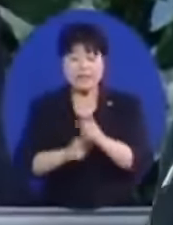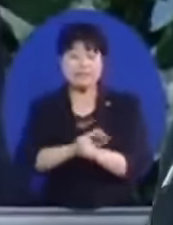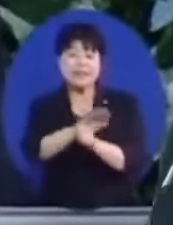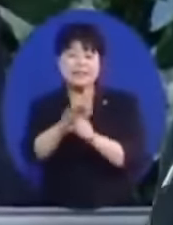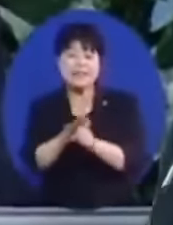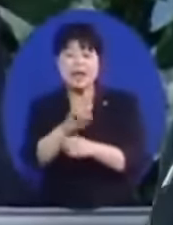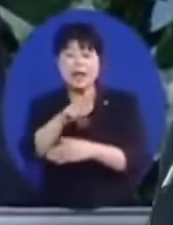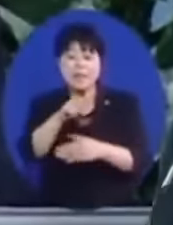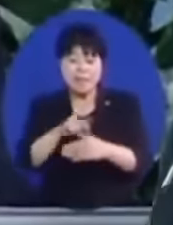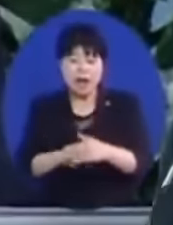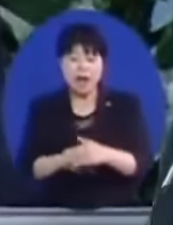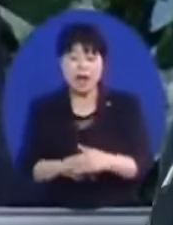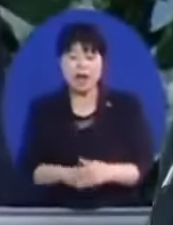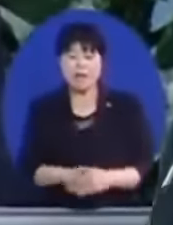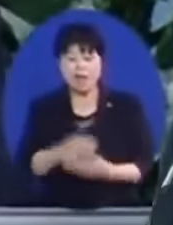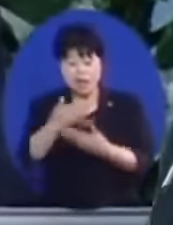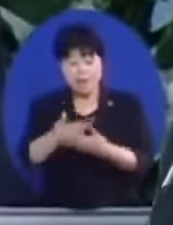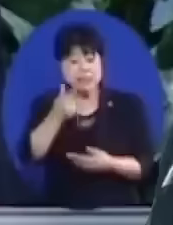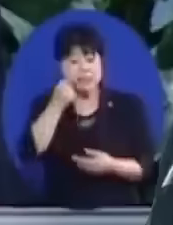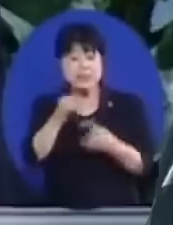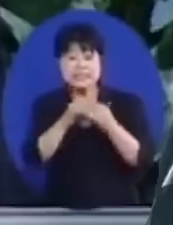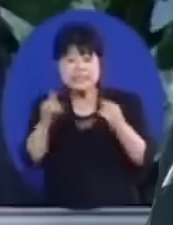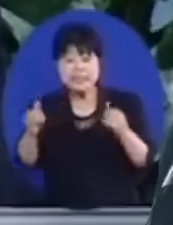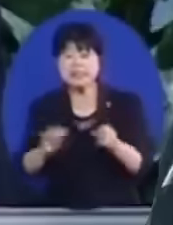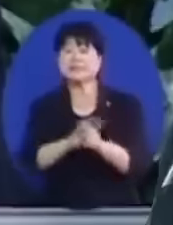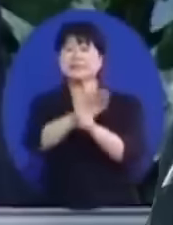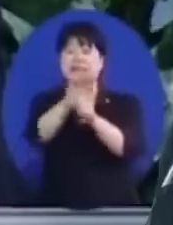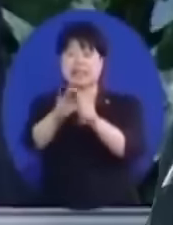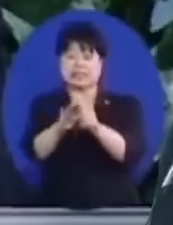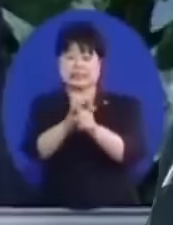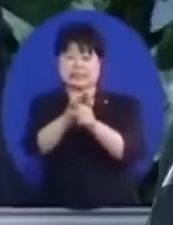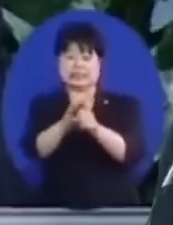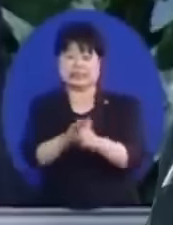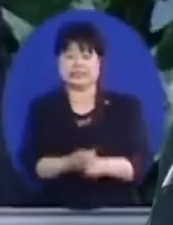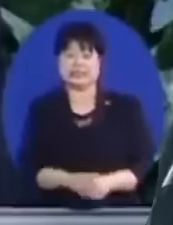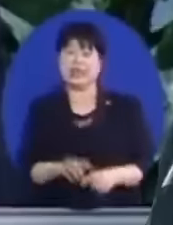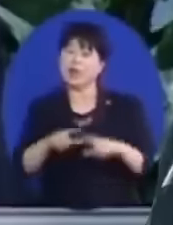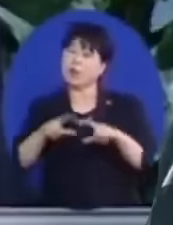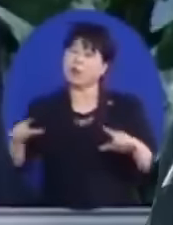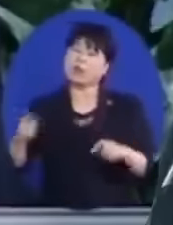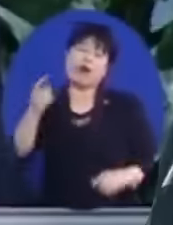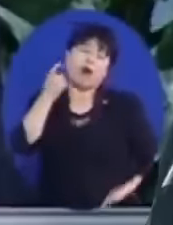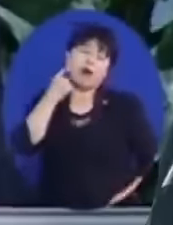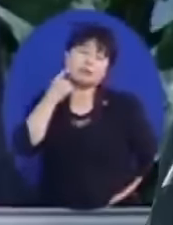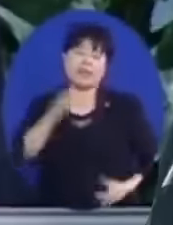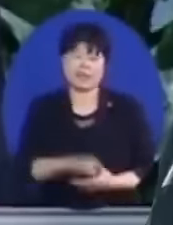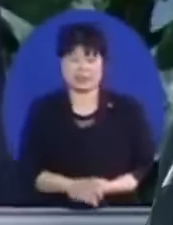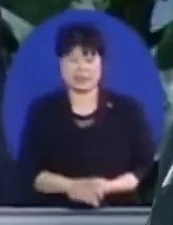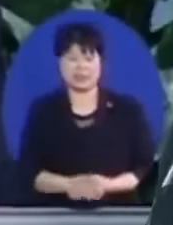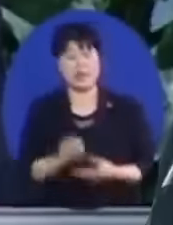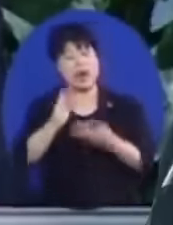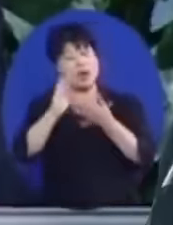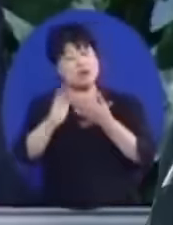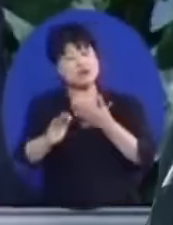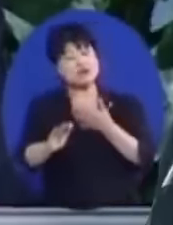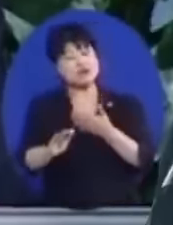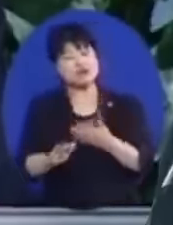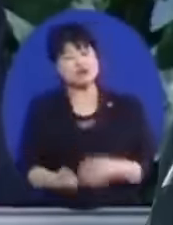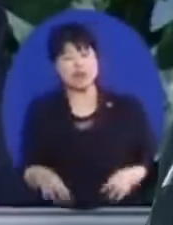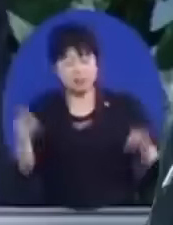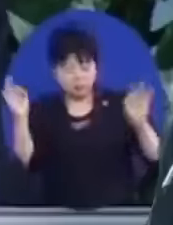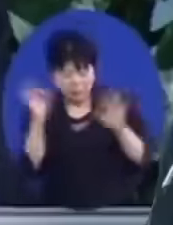사랑을 마음속에 받지 못한 사람의 사랑은 대개 다 거짓 사랑이요 얼마 있지 않다가 식어져